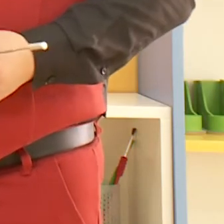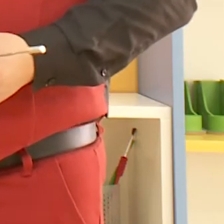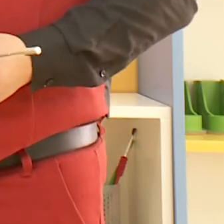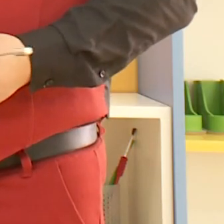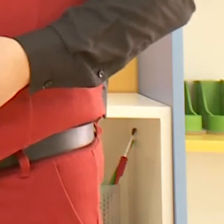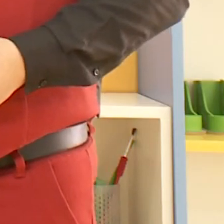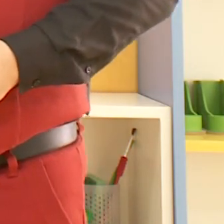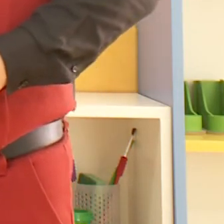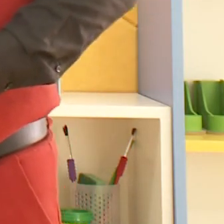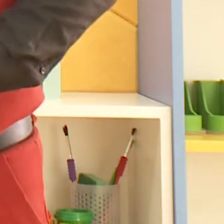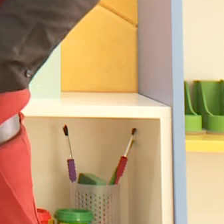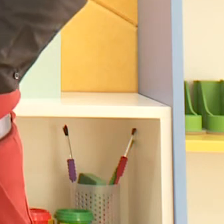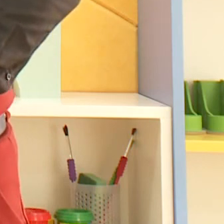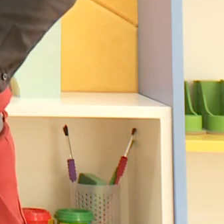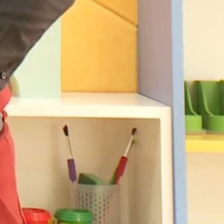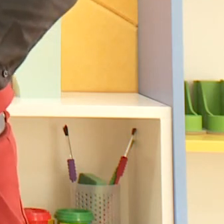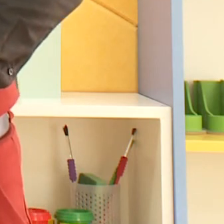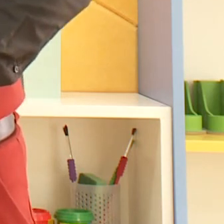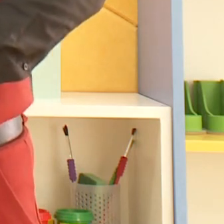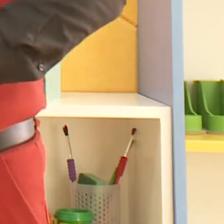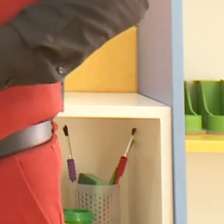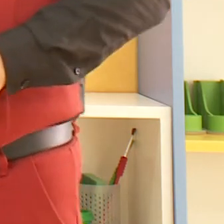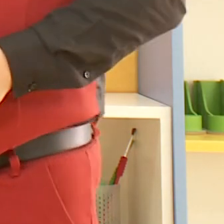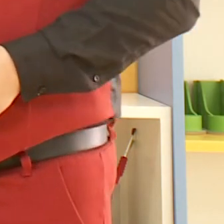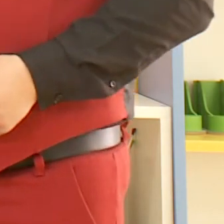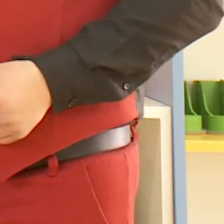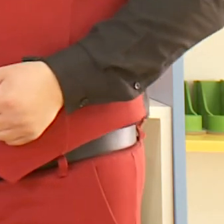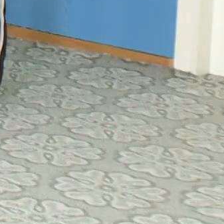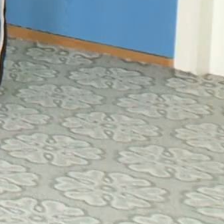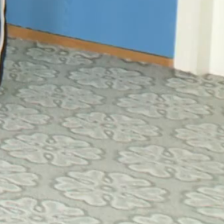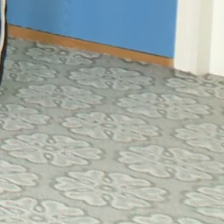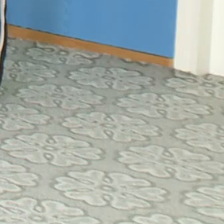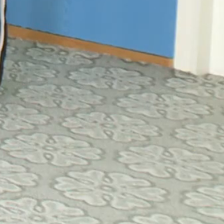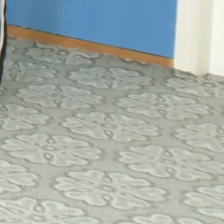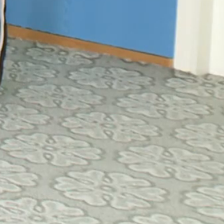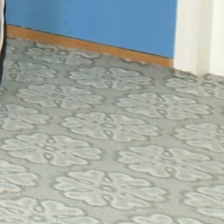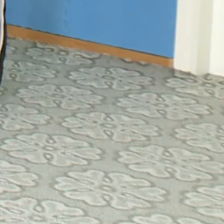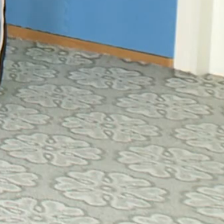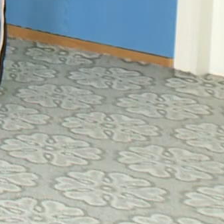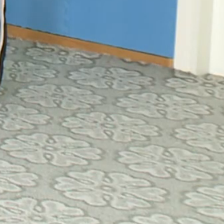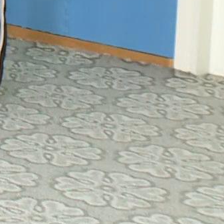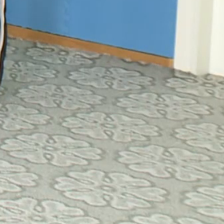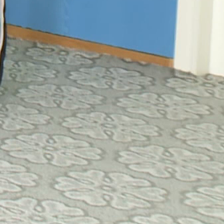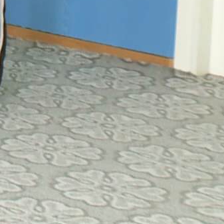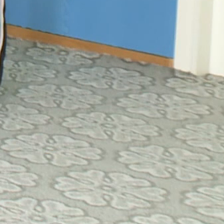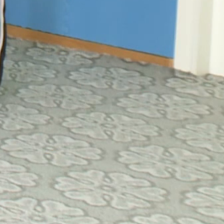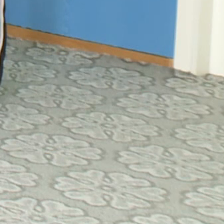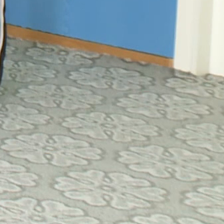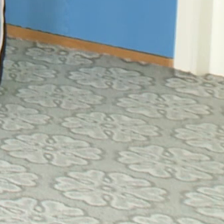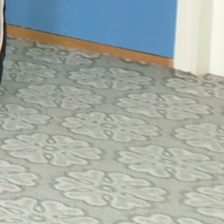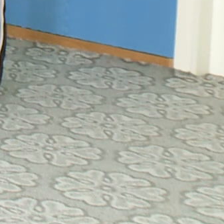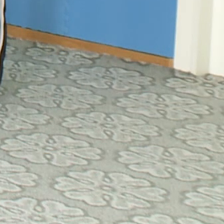Хүүхдүүдээ, маргааш математикийн энгийн төсөөлөл хөдөлгөөний хичээл орно. Хөдөлгөөний хичээлээр хөвжөлтэй тоглоом тоглох учраас ууттай